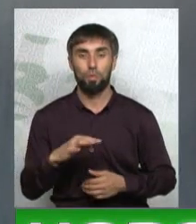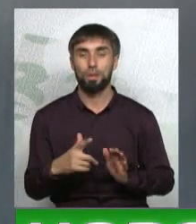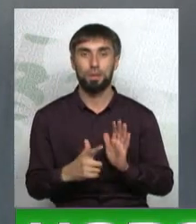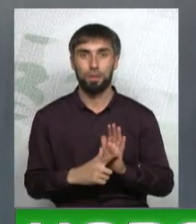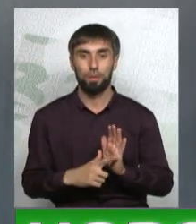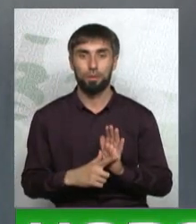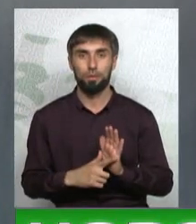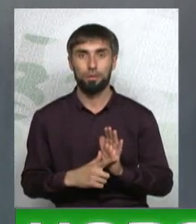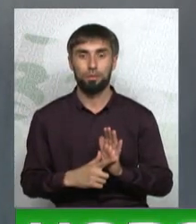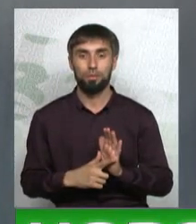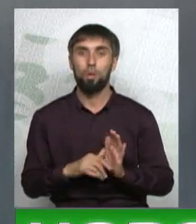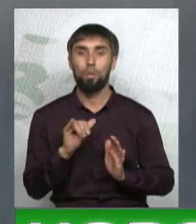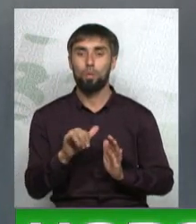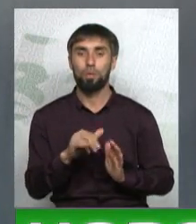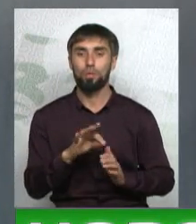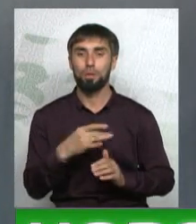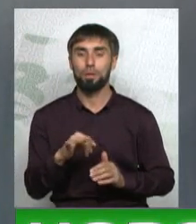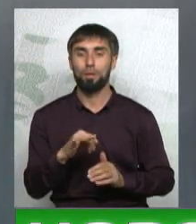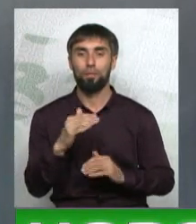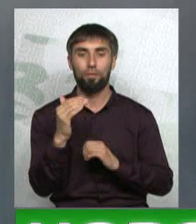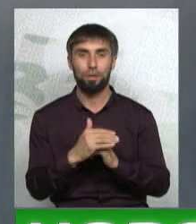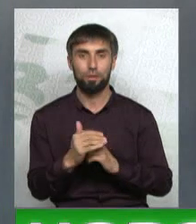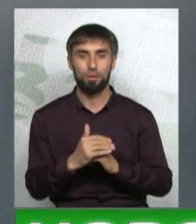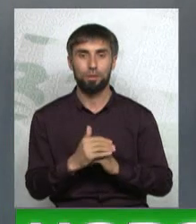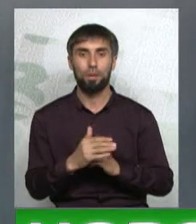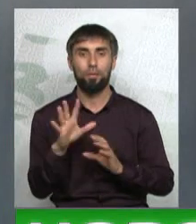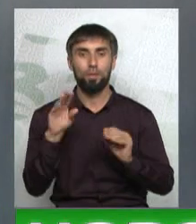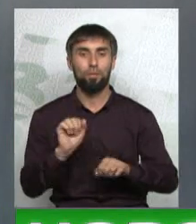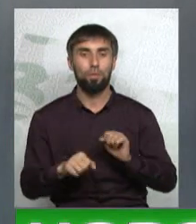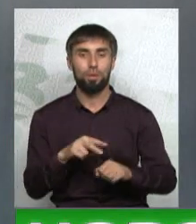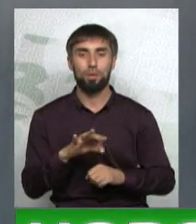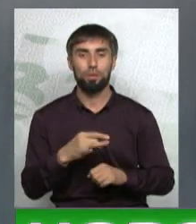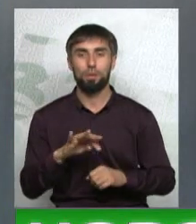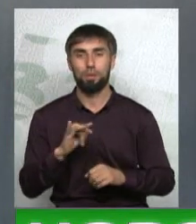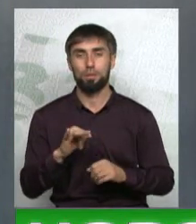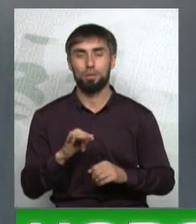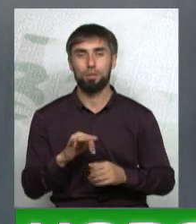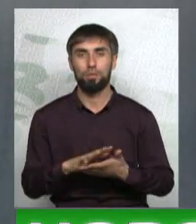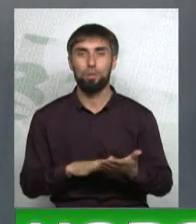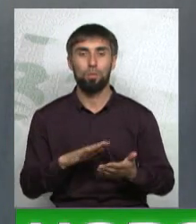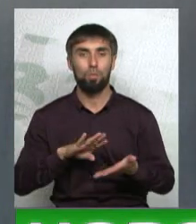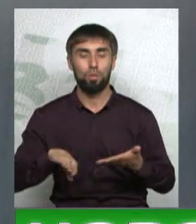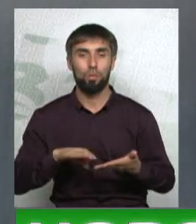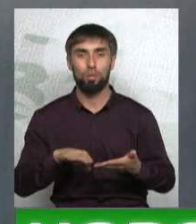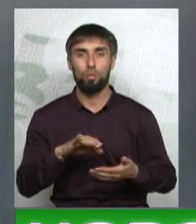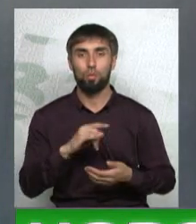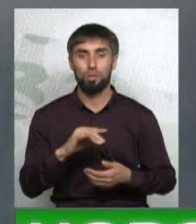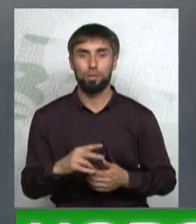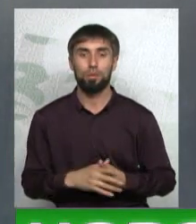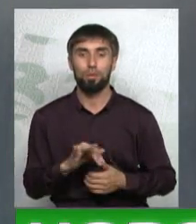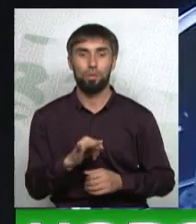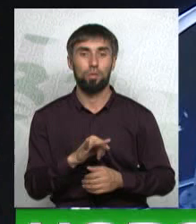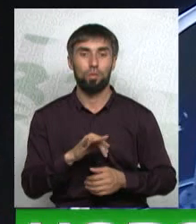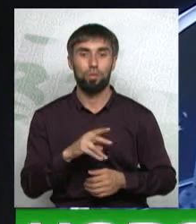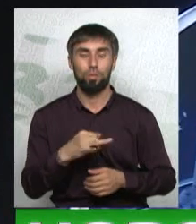7 у них творческие вечера, возможно, рефлексии и так далее, а потом ужин и